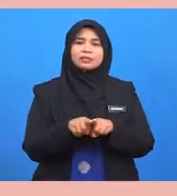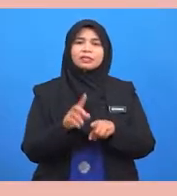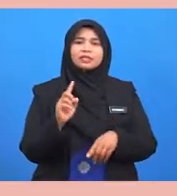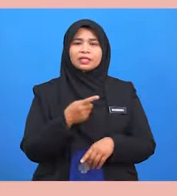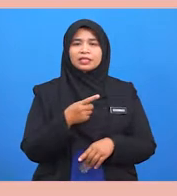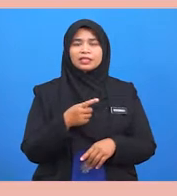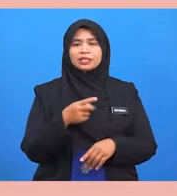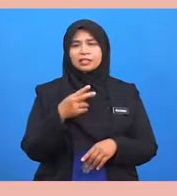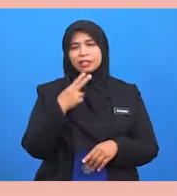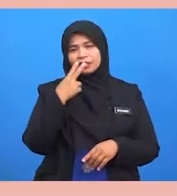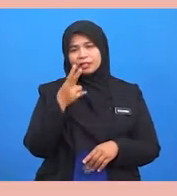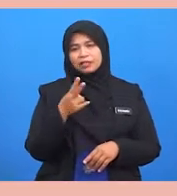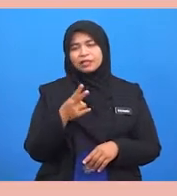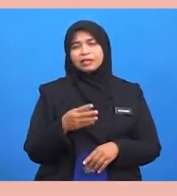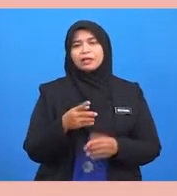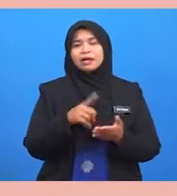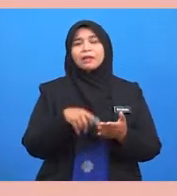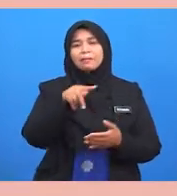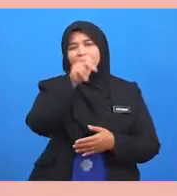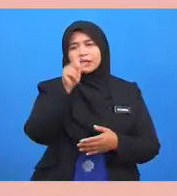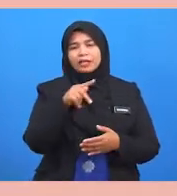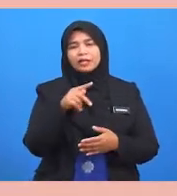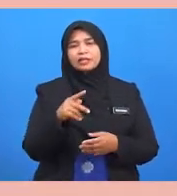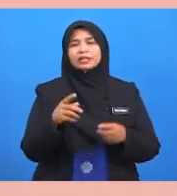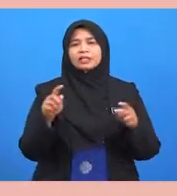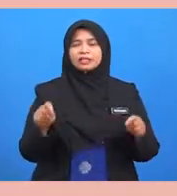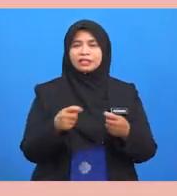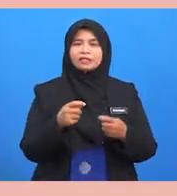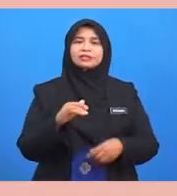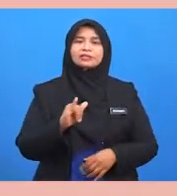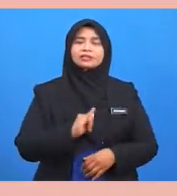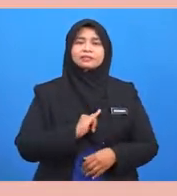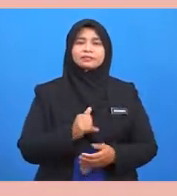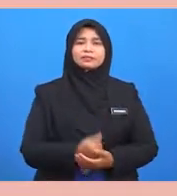Sama-sama kita ke segmen Apakah Tindakan Saya?